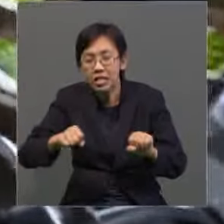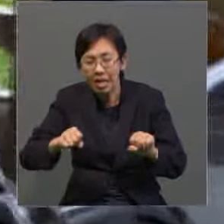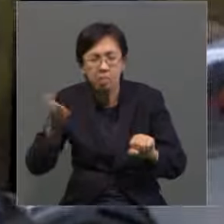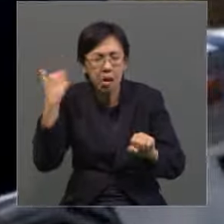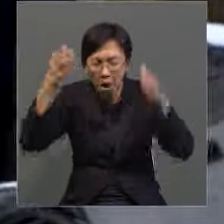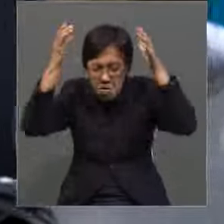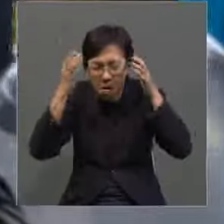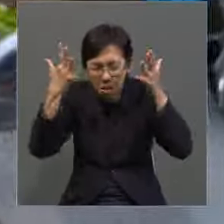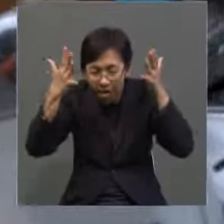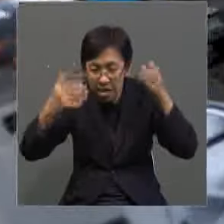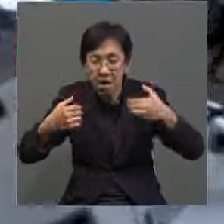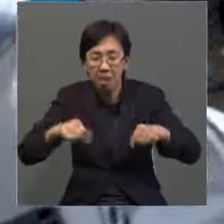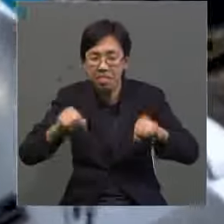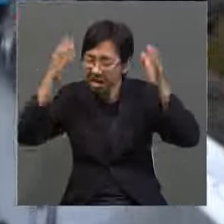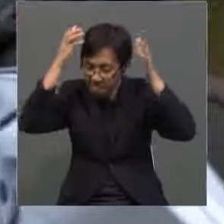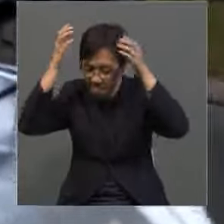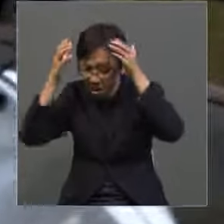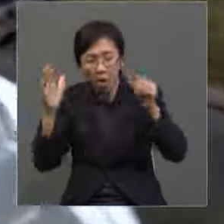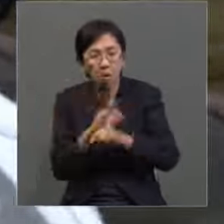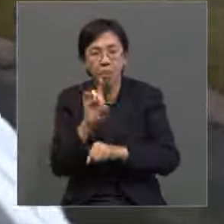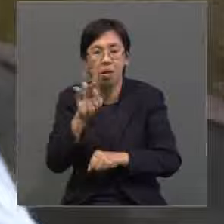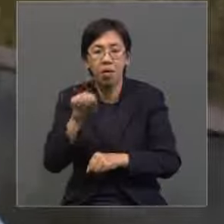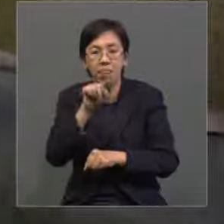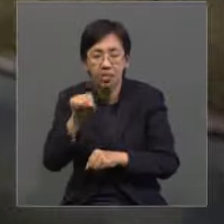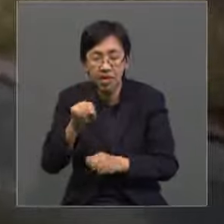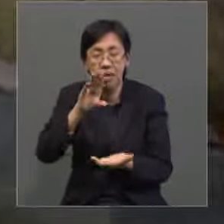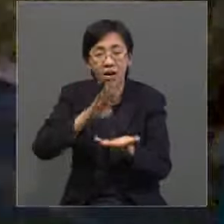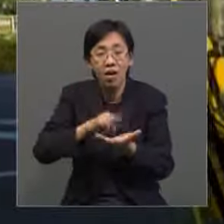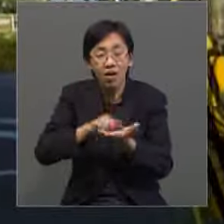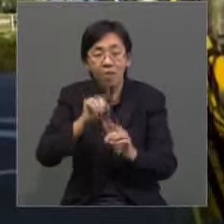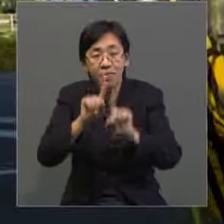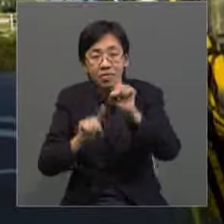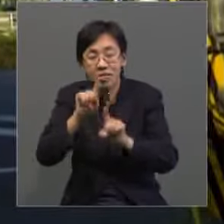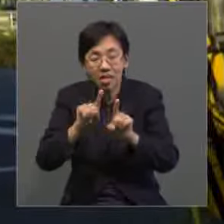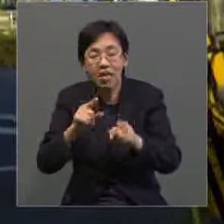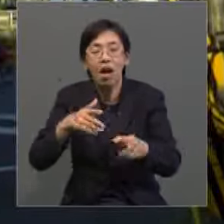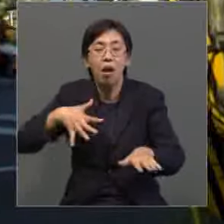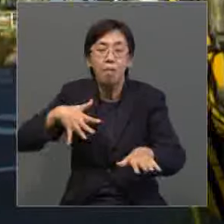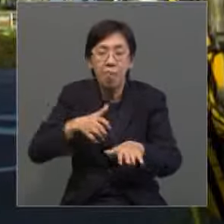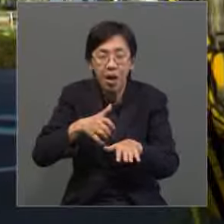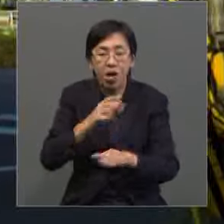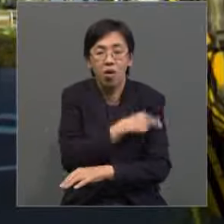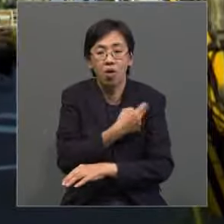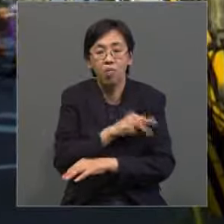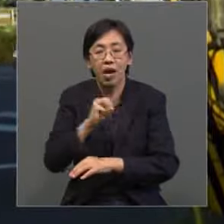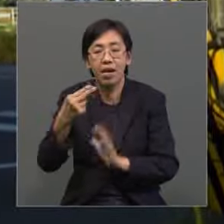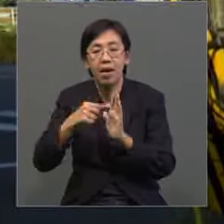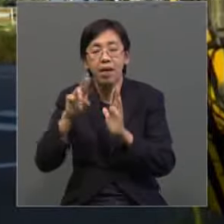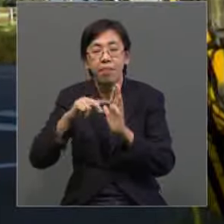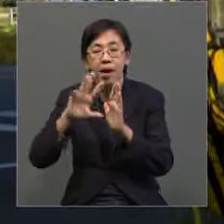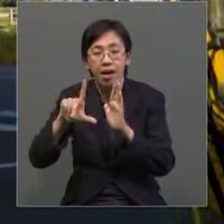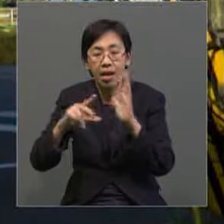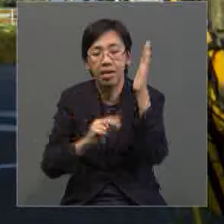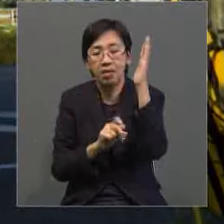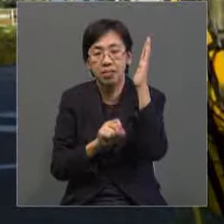ใส่หมวกนิรภัย 100% แล้วจากฐานข้อมูลอุบัติเหตุทางถนนของโรงพยาบาลมหาราชนครศรีธรรมราชตำรวจภูธ